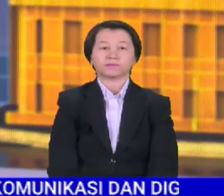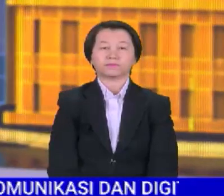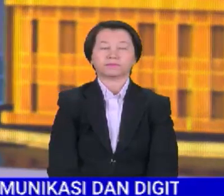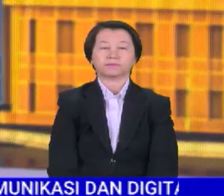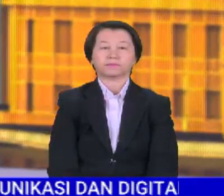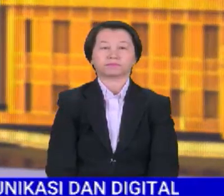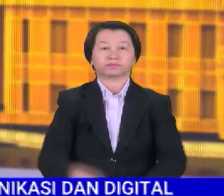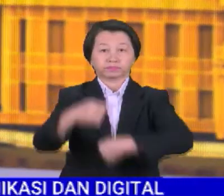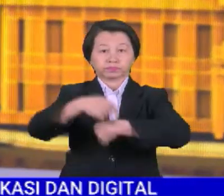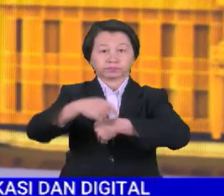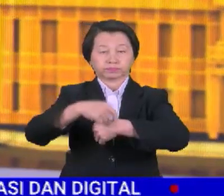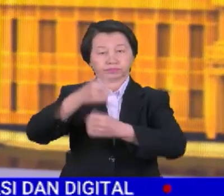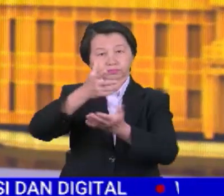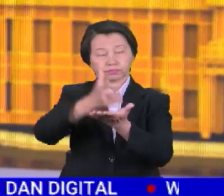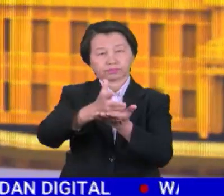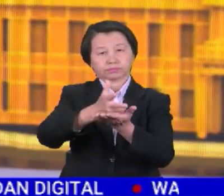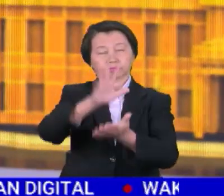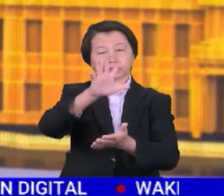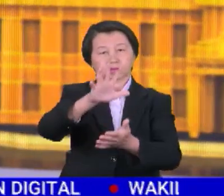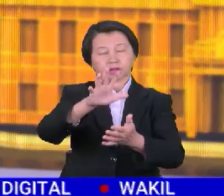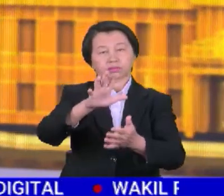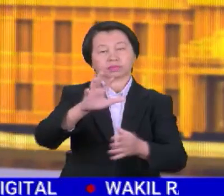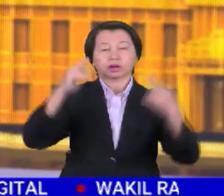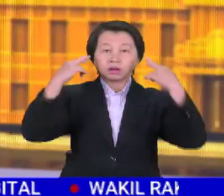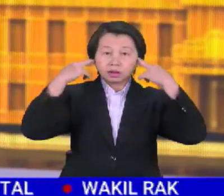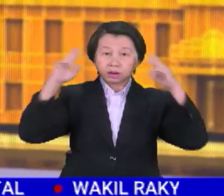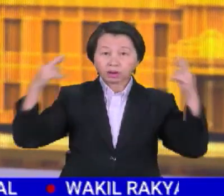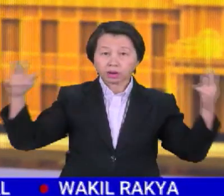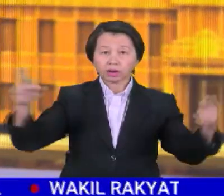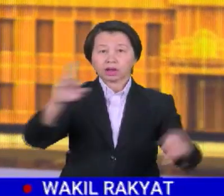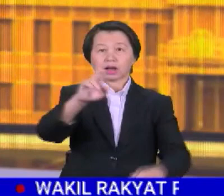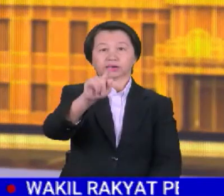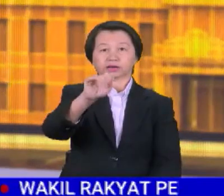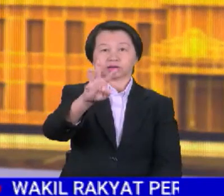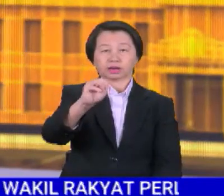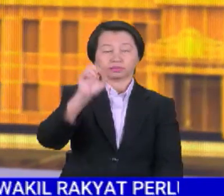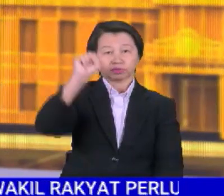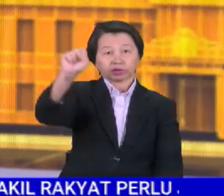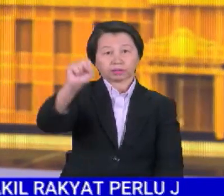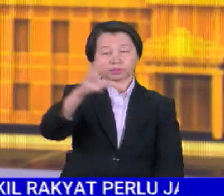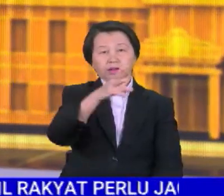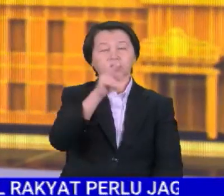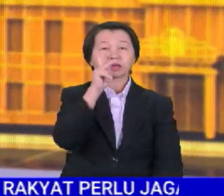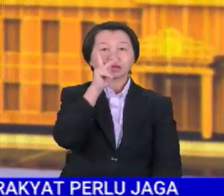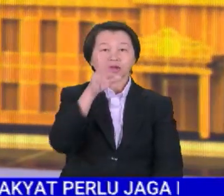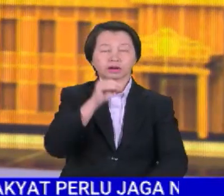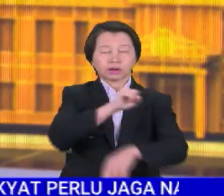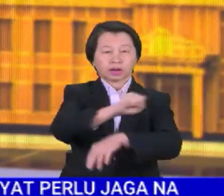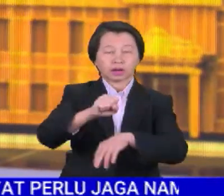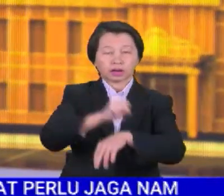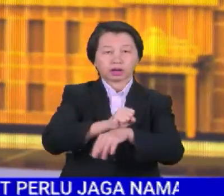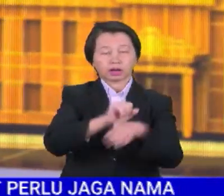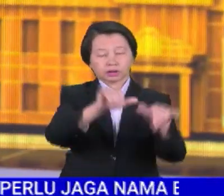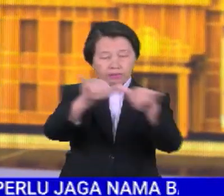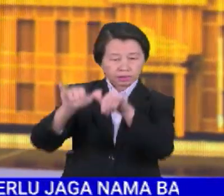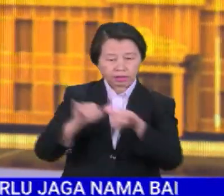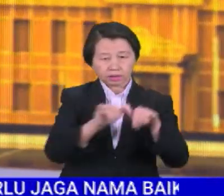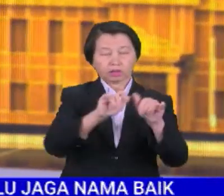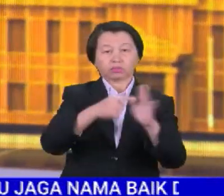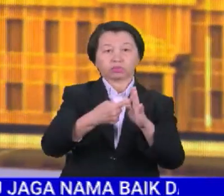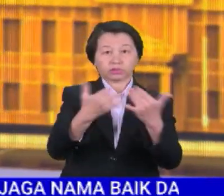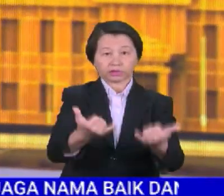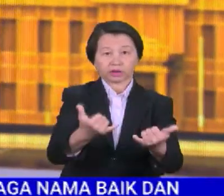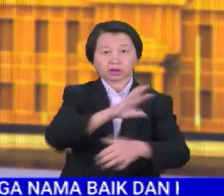Sementara itu, waktu siaran 5 stesen radio daerah RTM di Sabah, Kedah dan Labuan diseragamkan mulai hari ini.